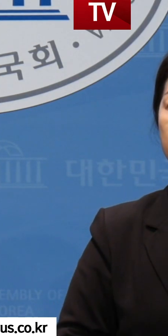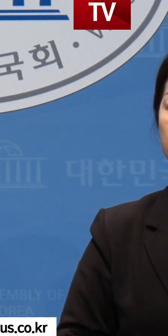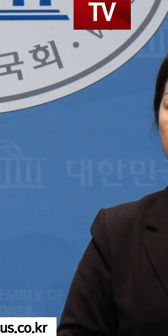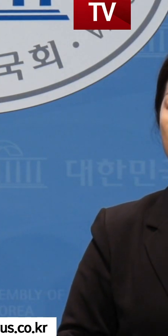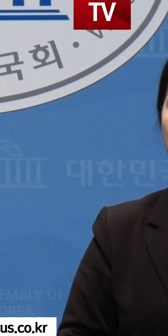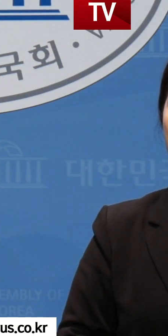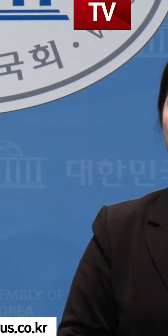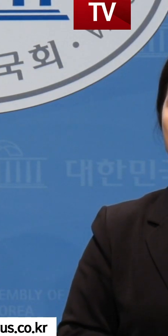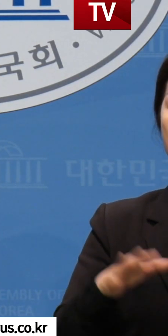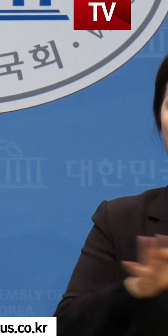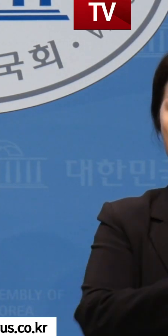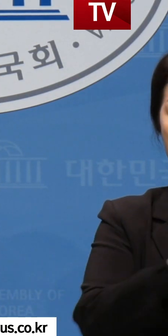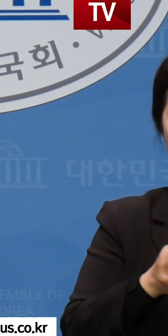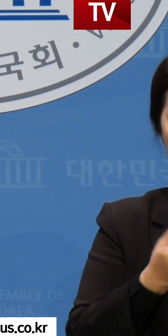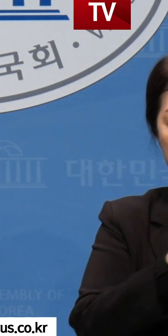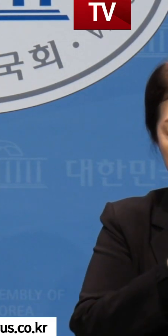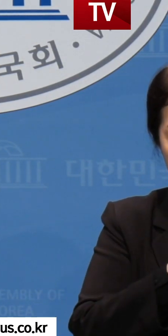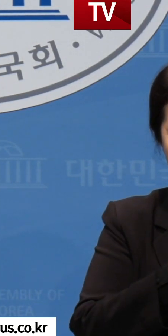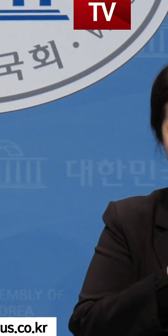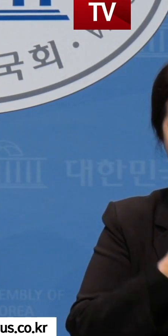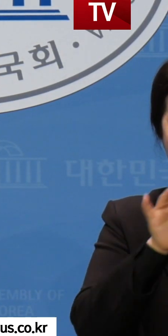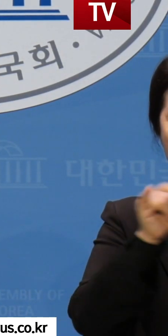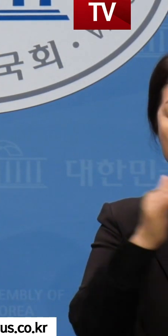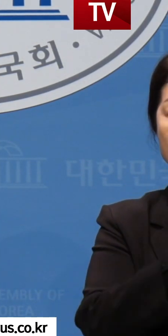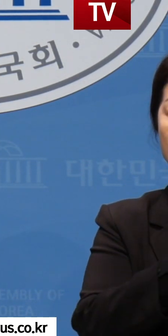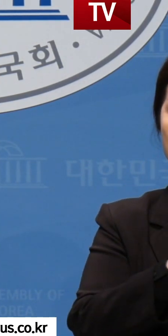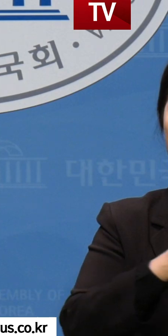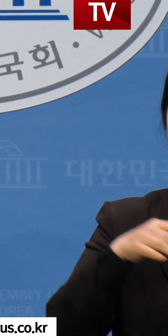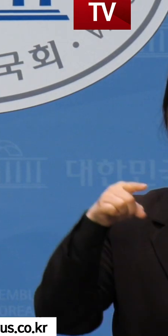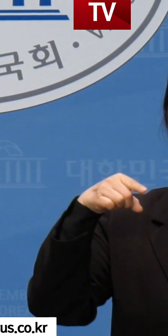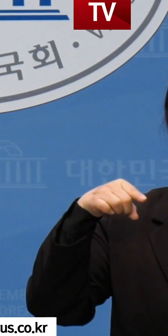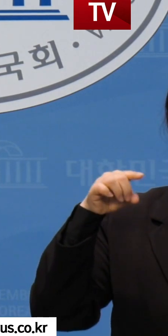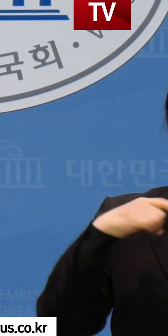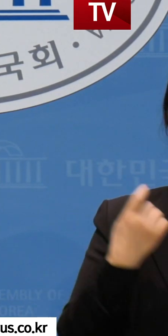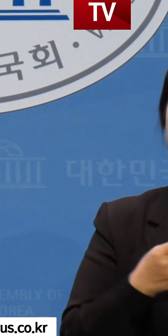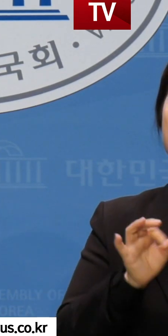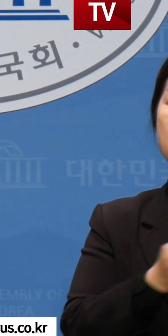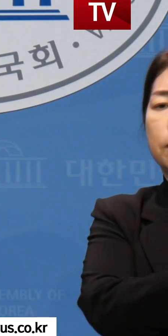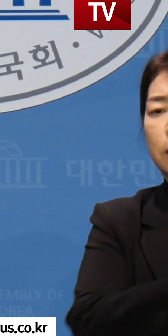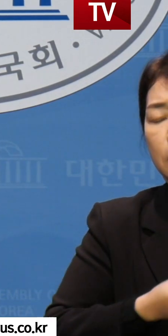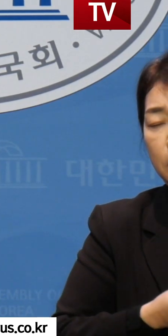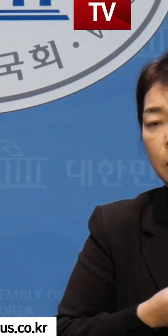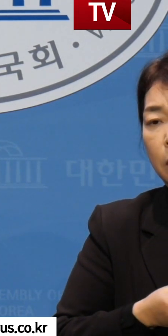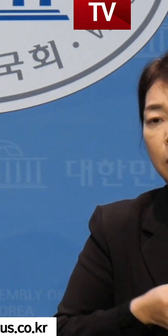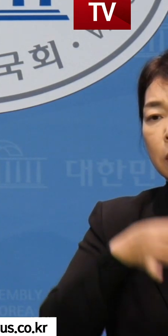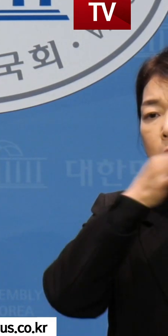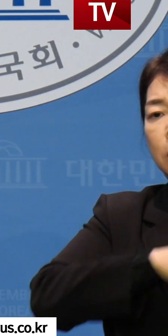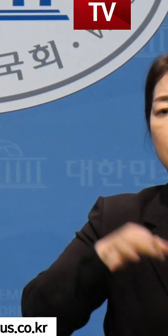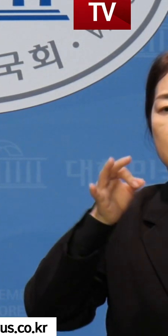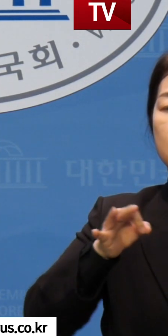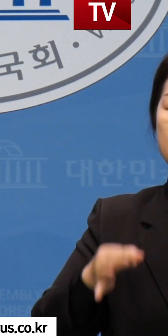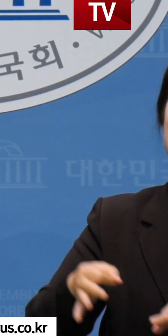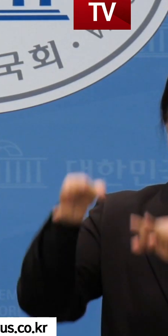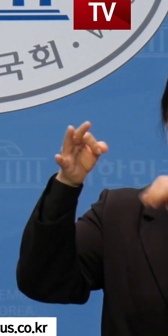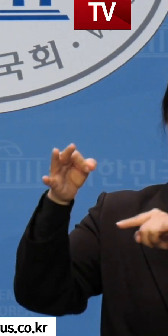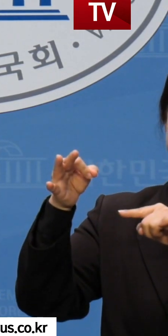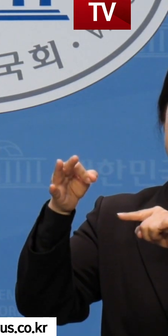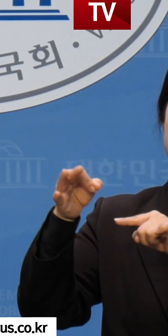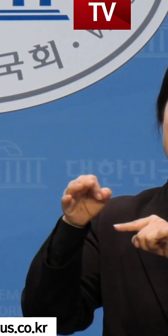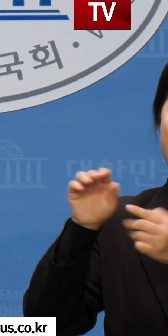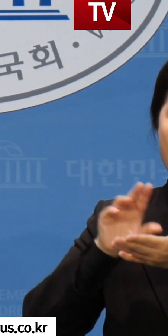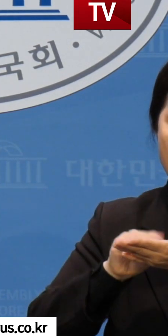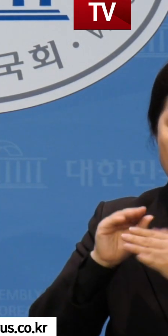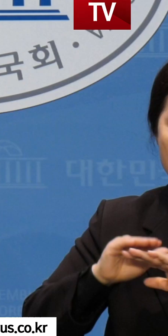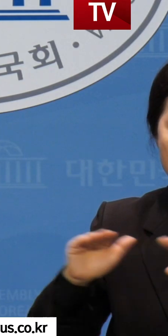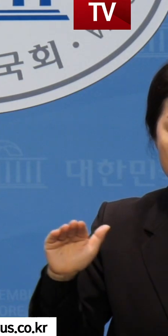우리는 경제대관인 부동산 PF와 가계부채가 고금리 시대 진입으로 본격적 해결 과제로